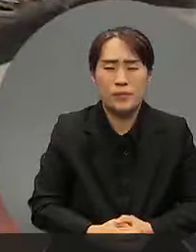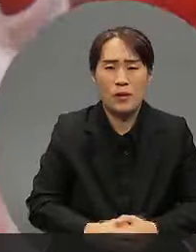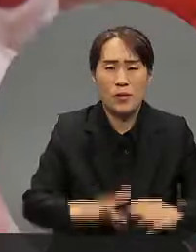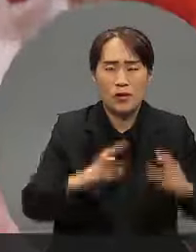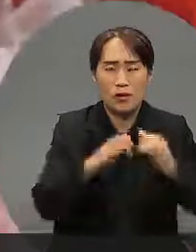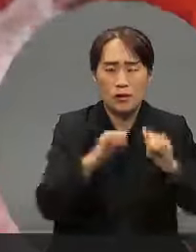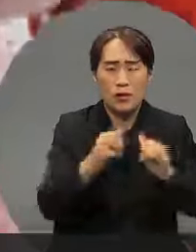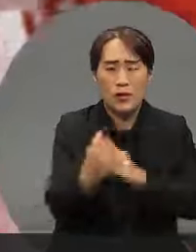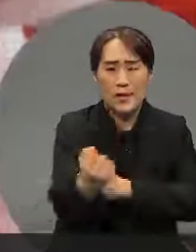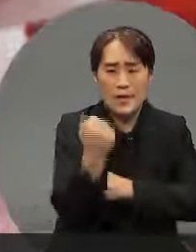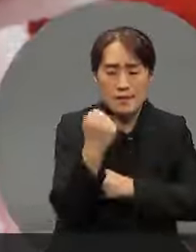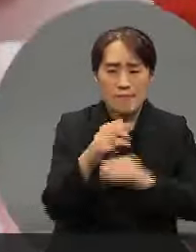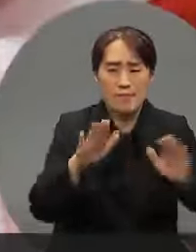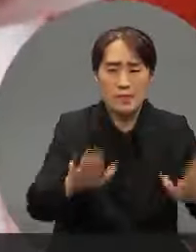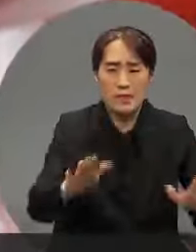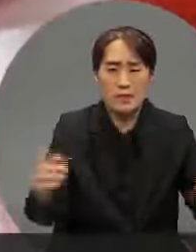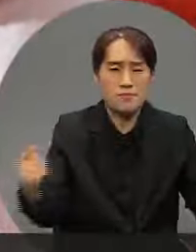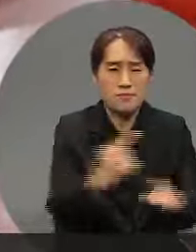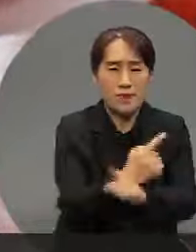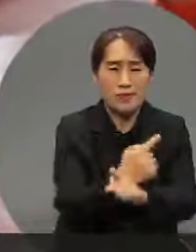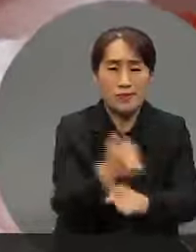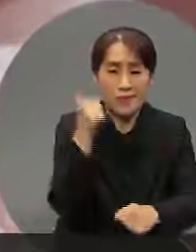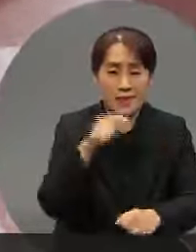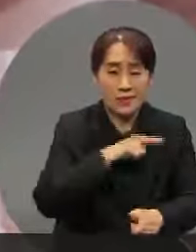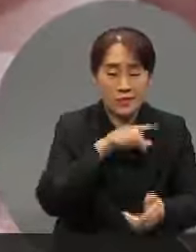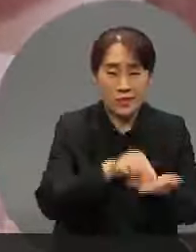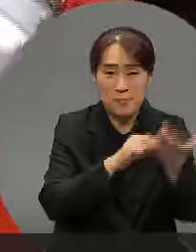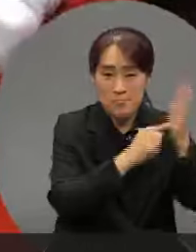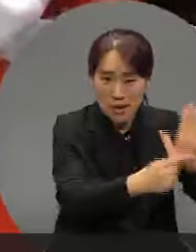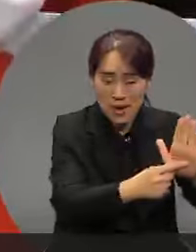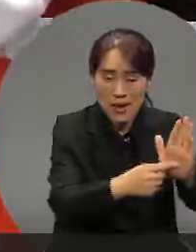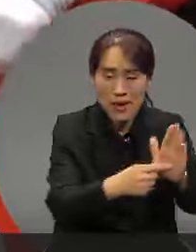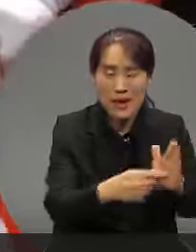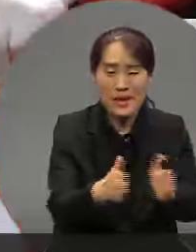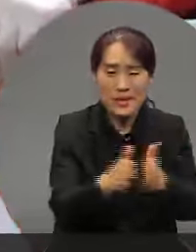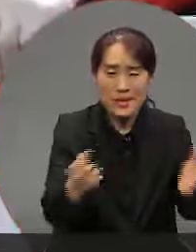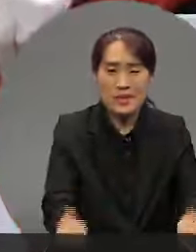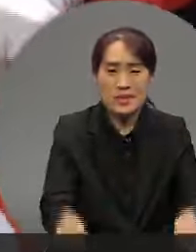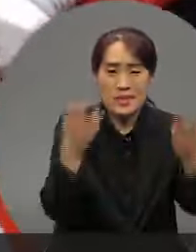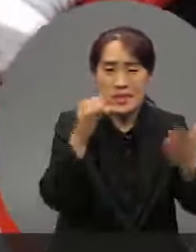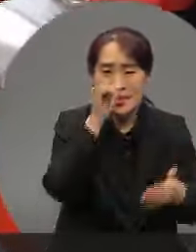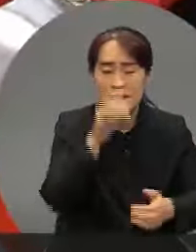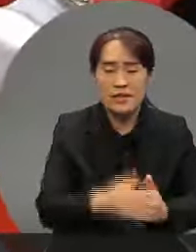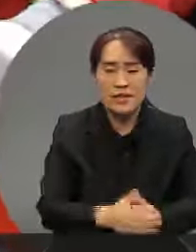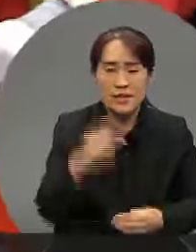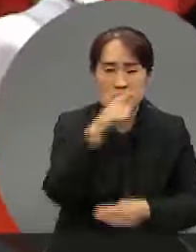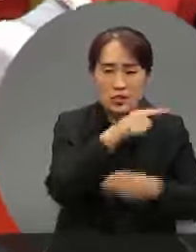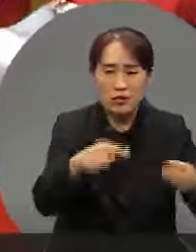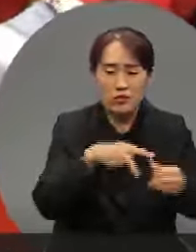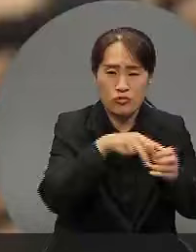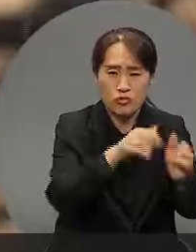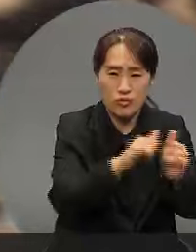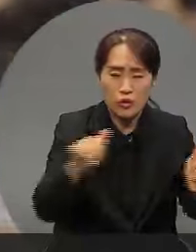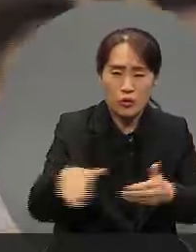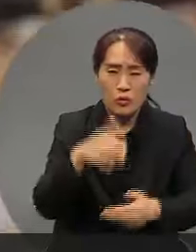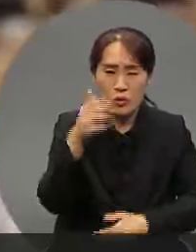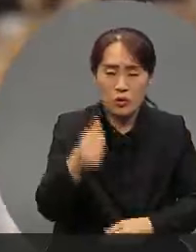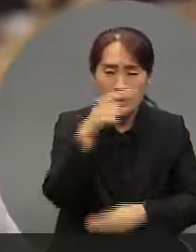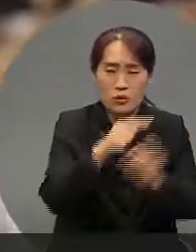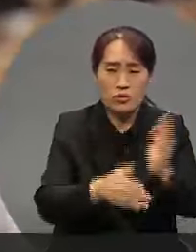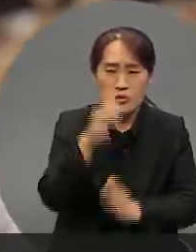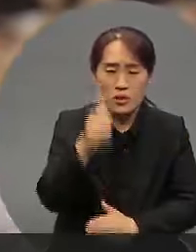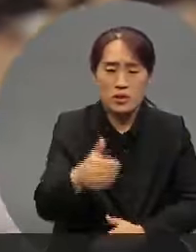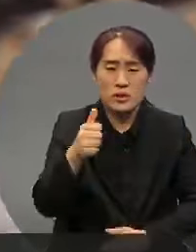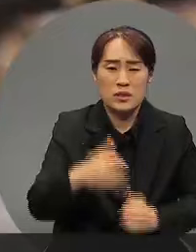국민의힘 충북도당은 지금 바꾸자를 슬로건으로 내세우고 출정식을 열었습니다. 청주권 후보들과 도의장,